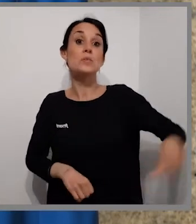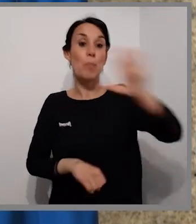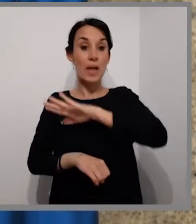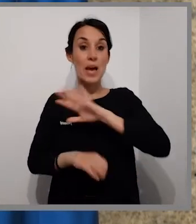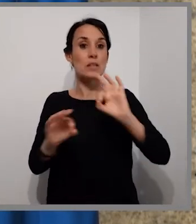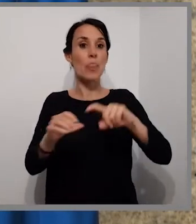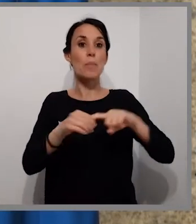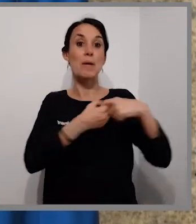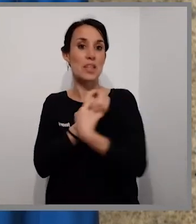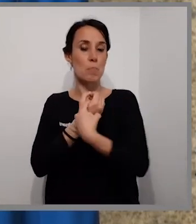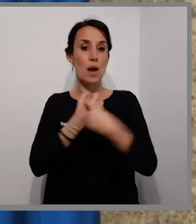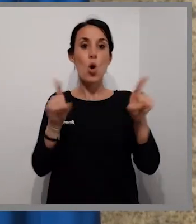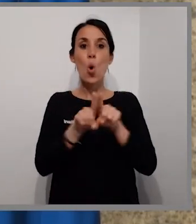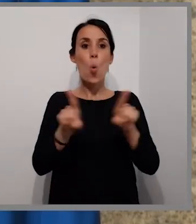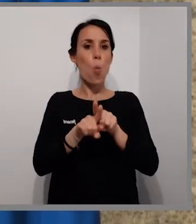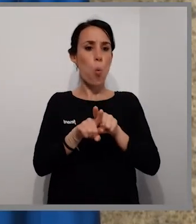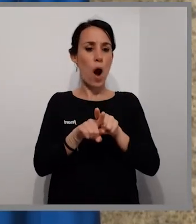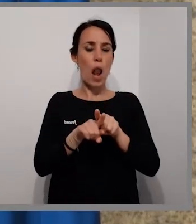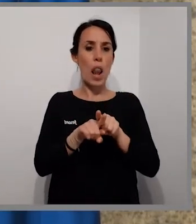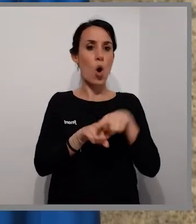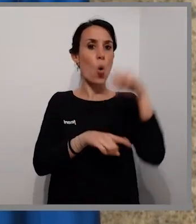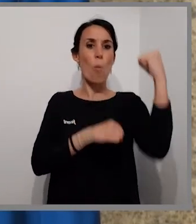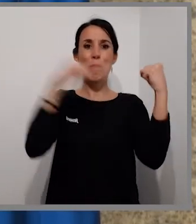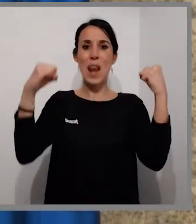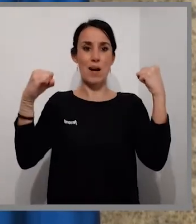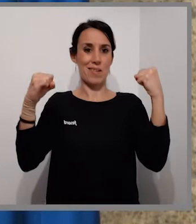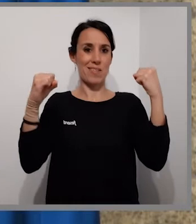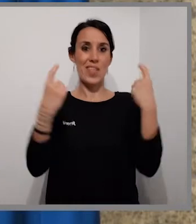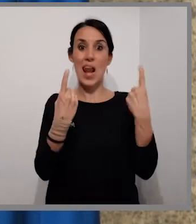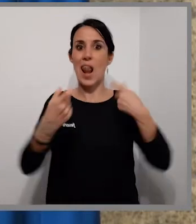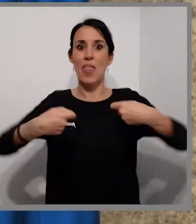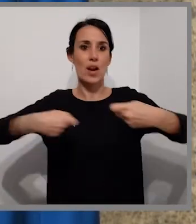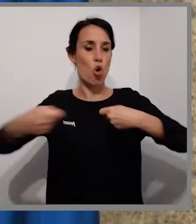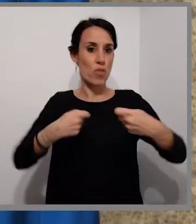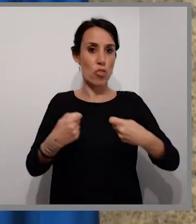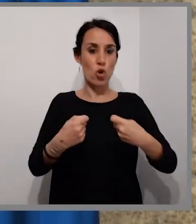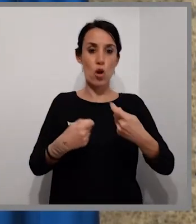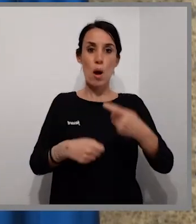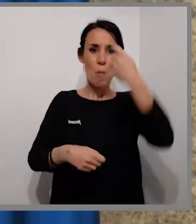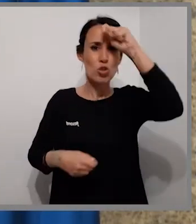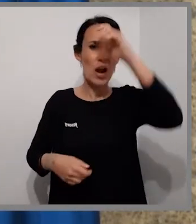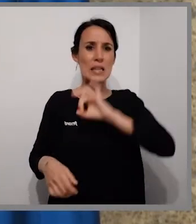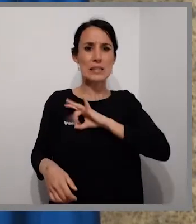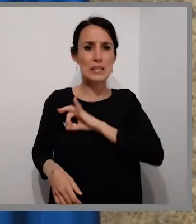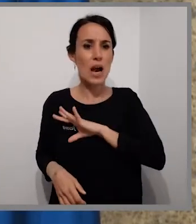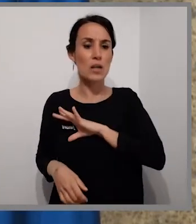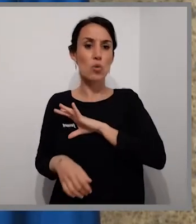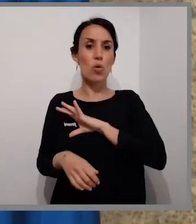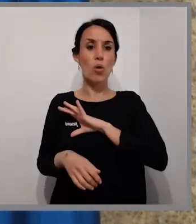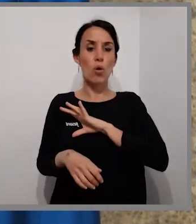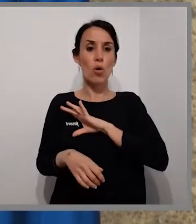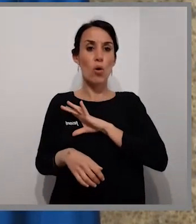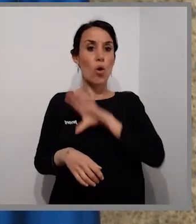de que han de participar com un pilar més d'aquesta negociació. Com dia ha de ser la patronal, els